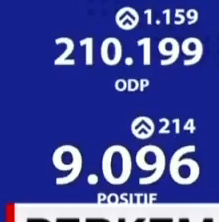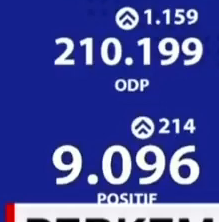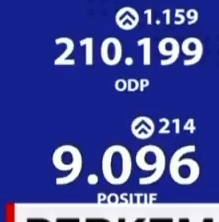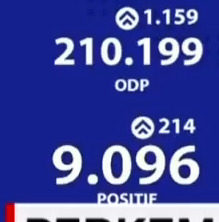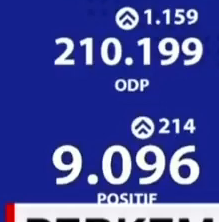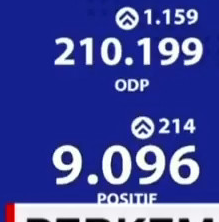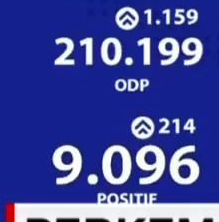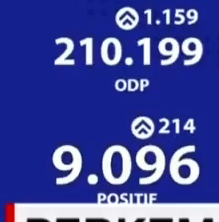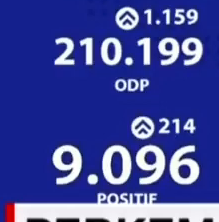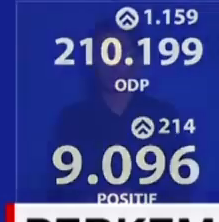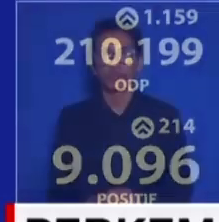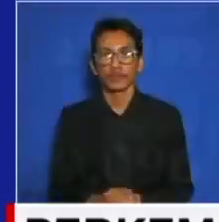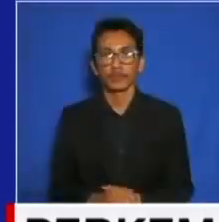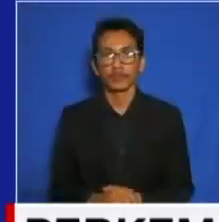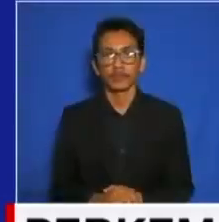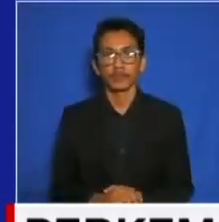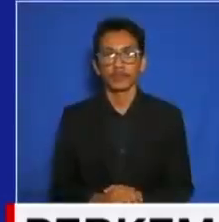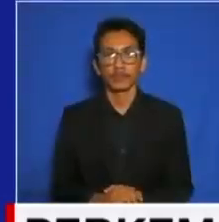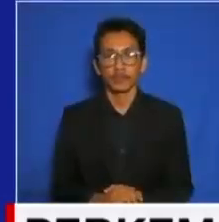Saudara-saudara,